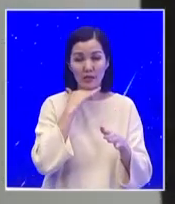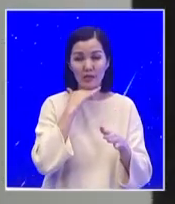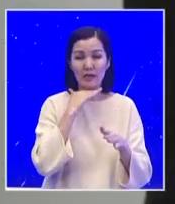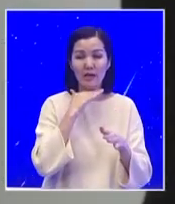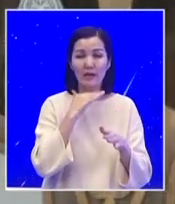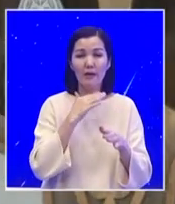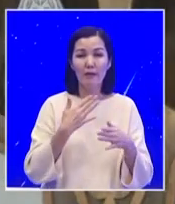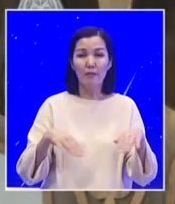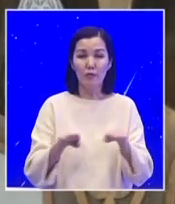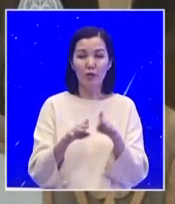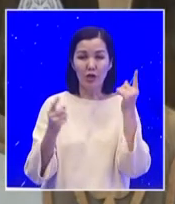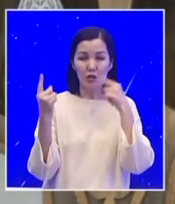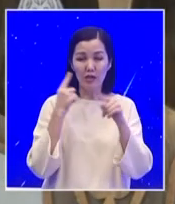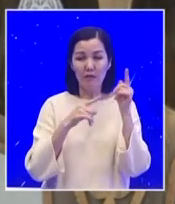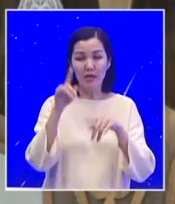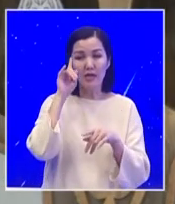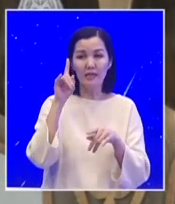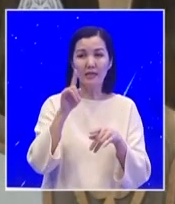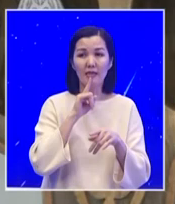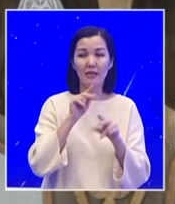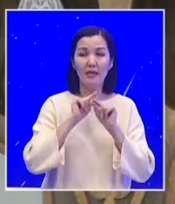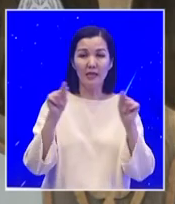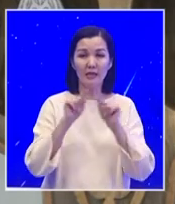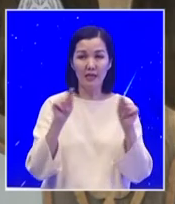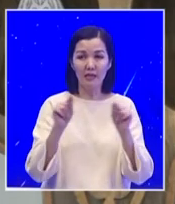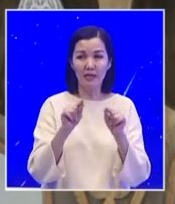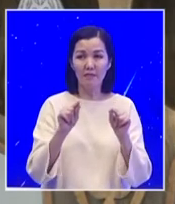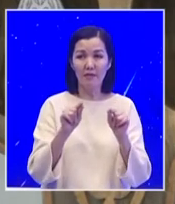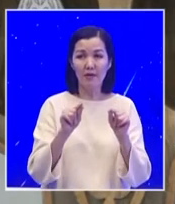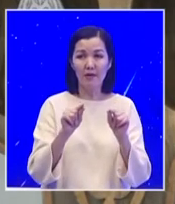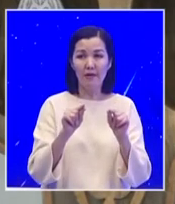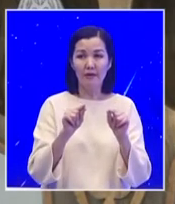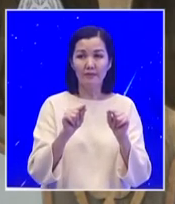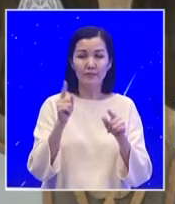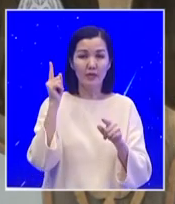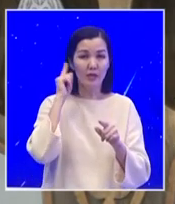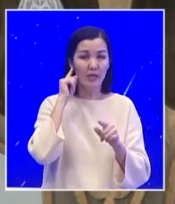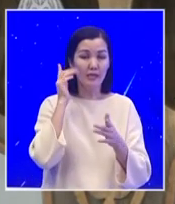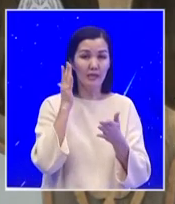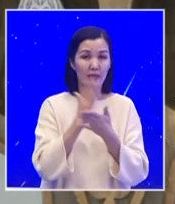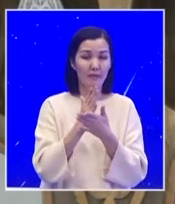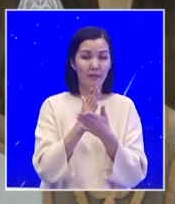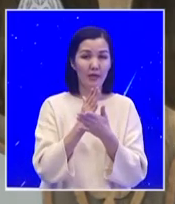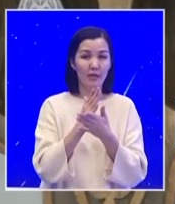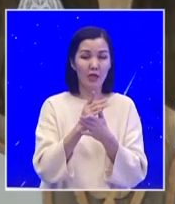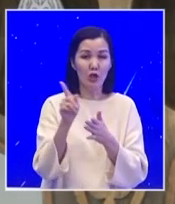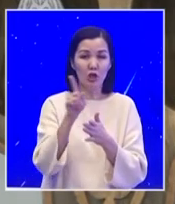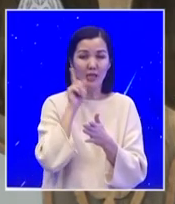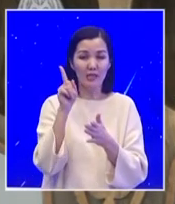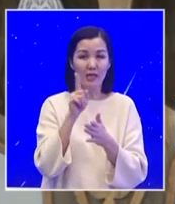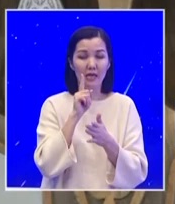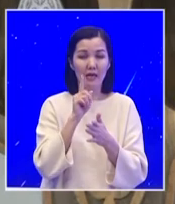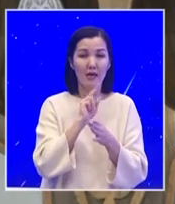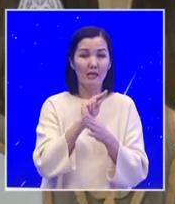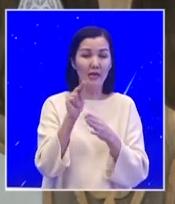Бұндай шығармалар елімізде насихатталып, құлаққа сіңімді болып, осы жастарға